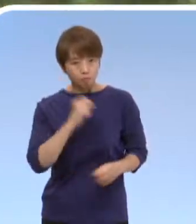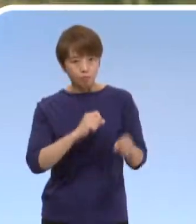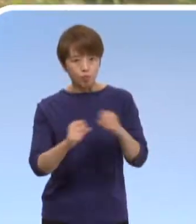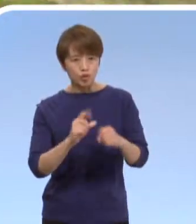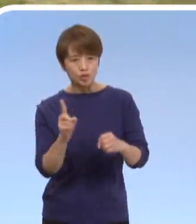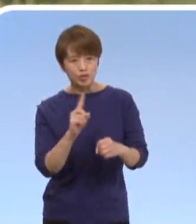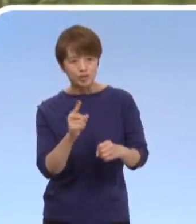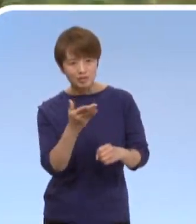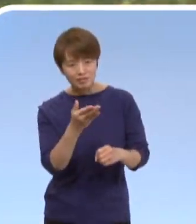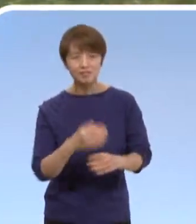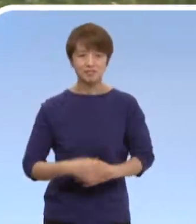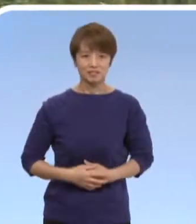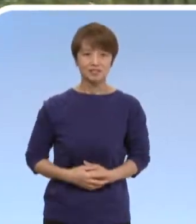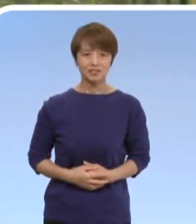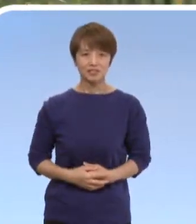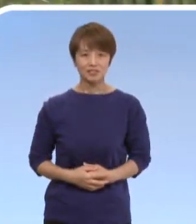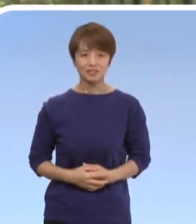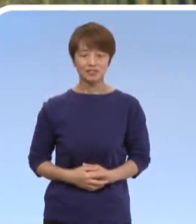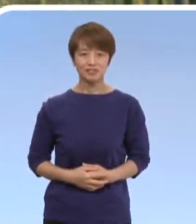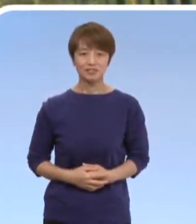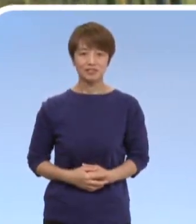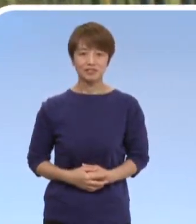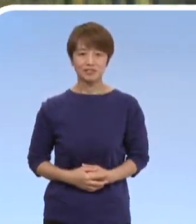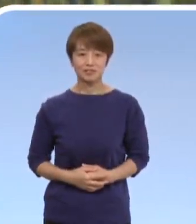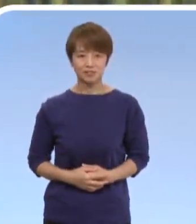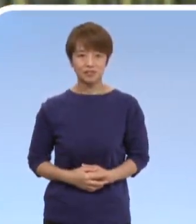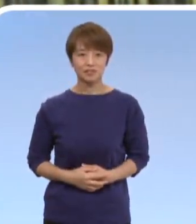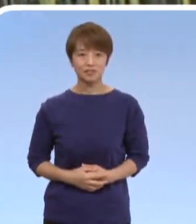な取り組みって何なんですかね。